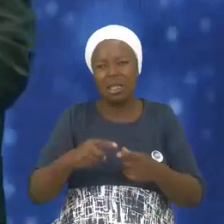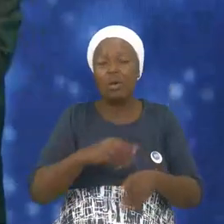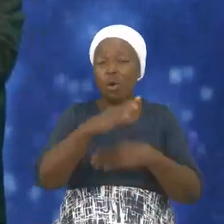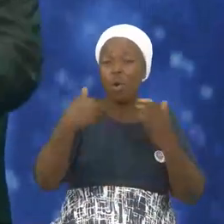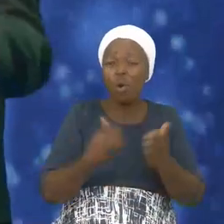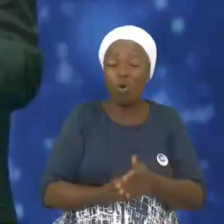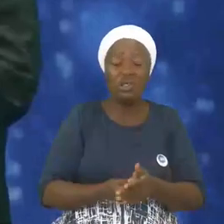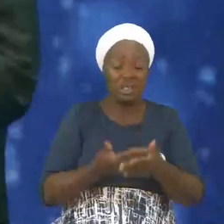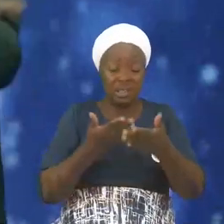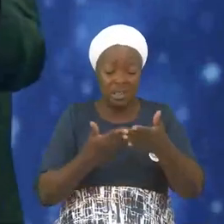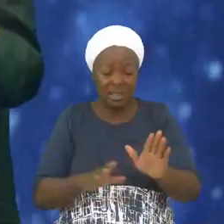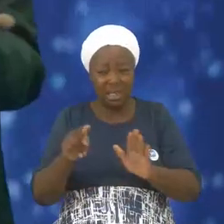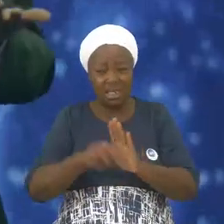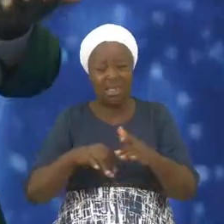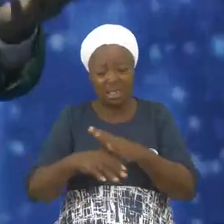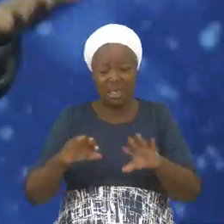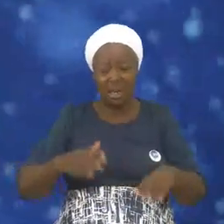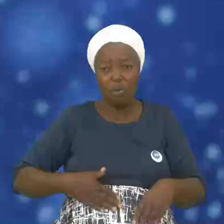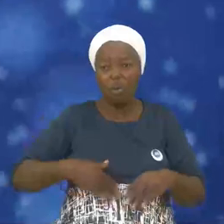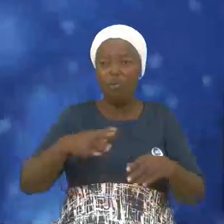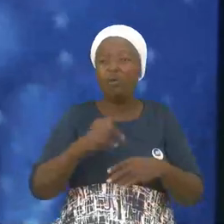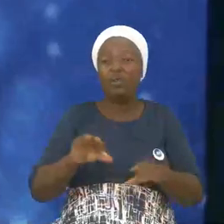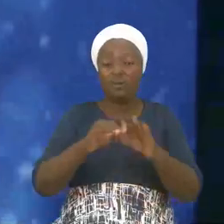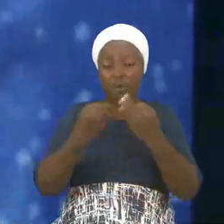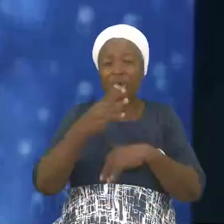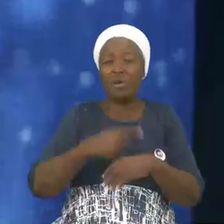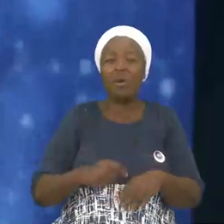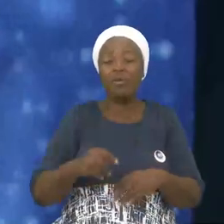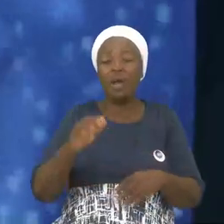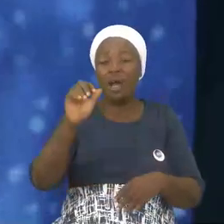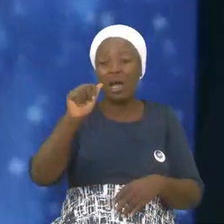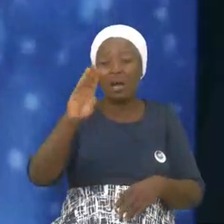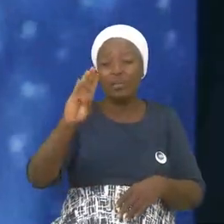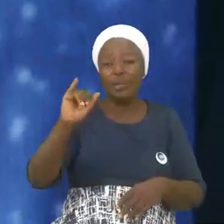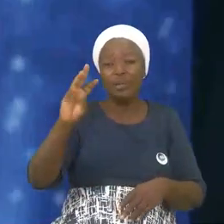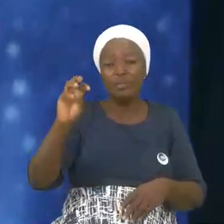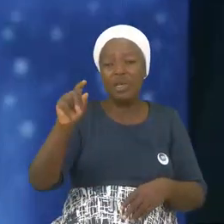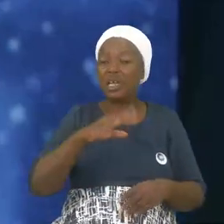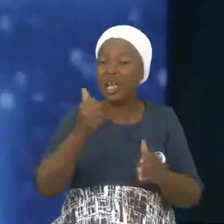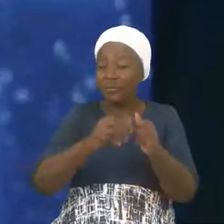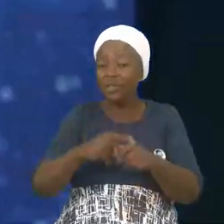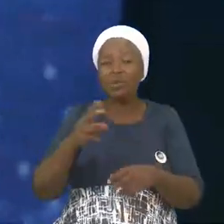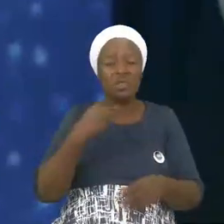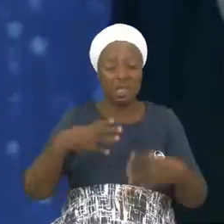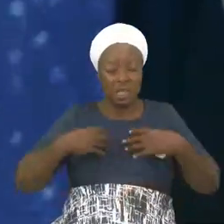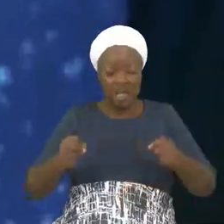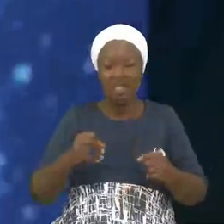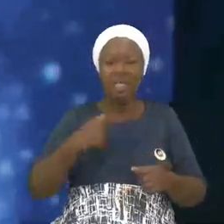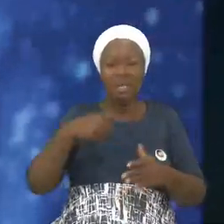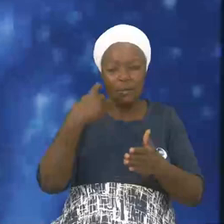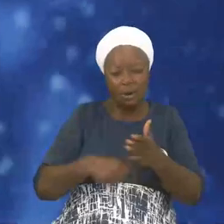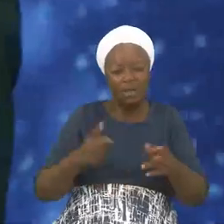lui. Ça n'a pas pris 5 minutes. Tout ce qui était mort dans la famille d'Abimelech, tout